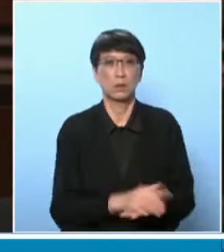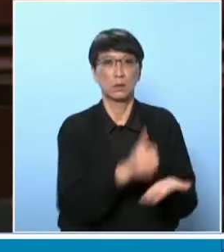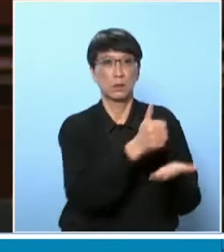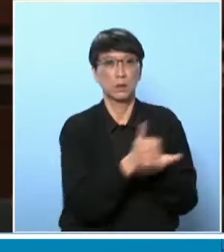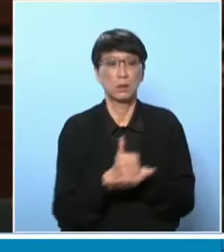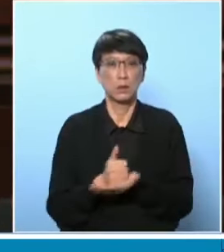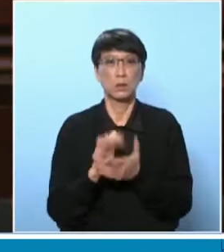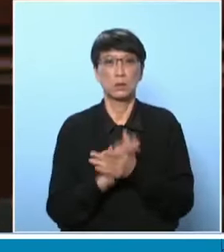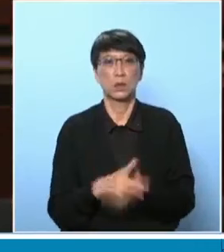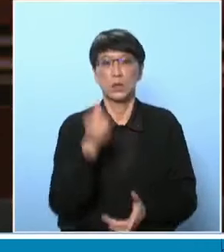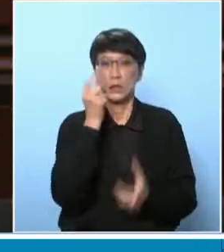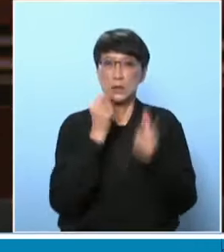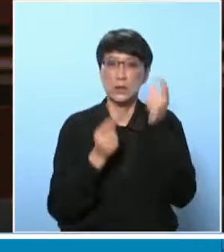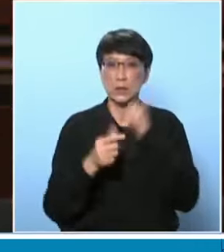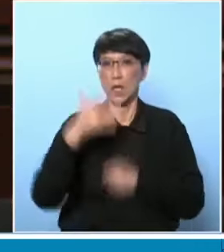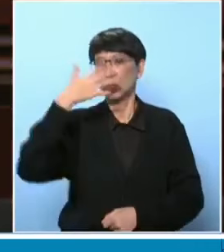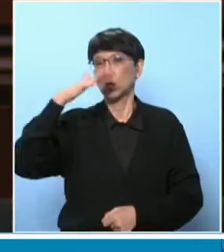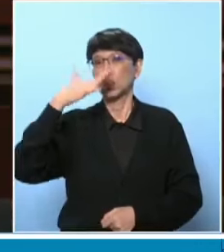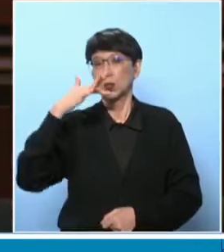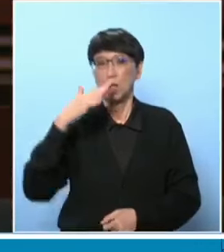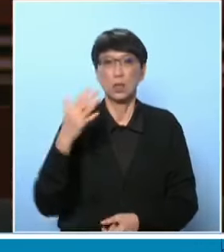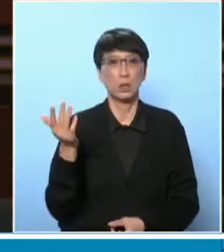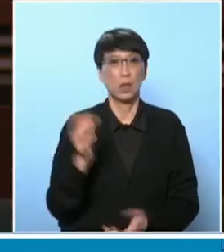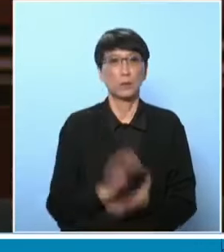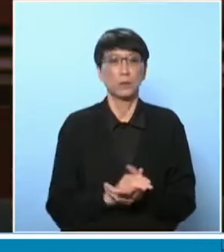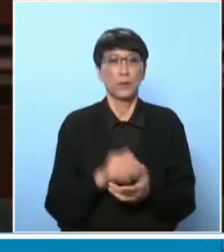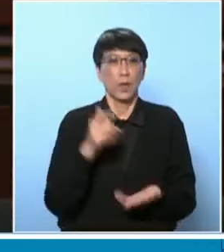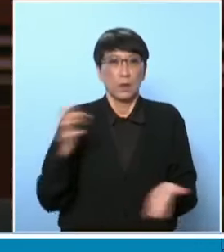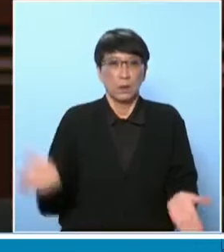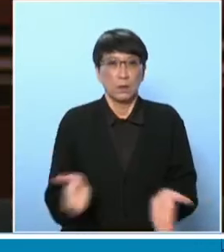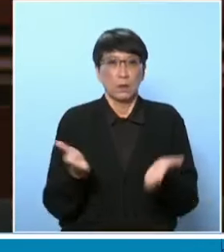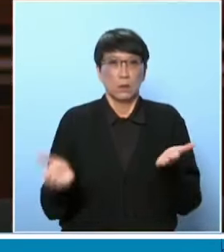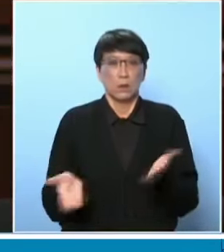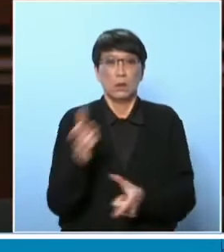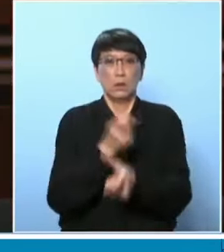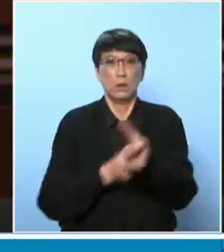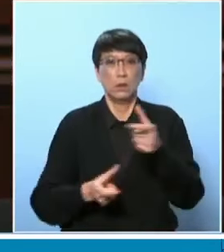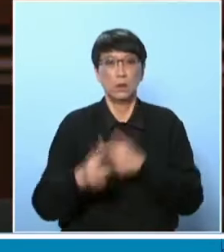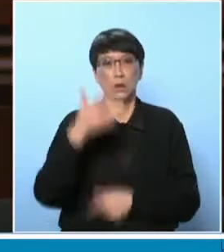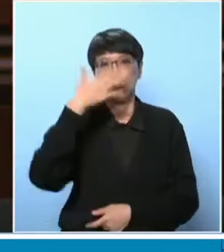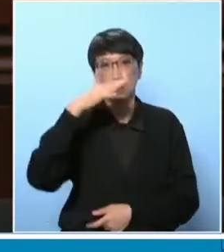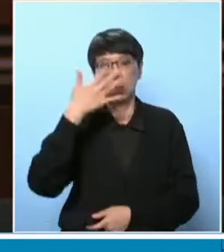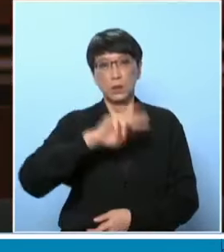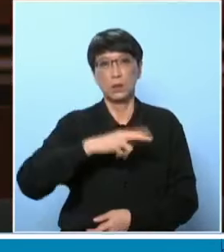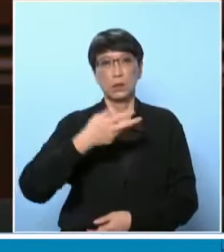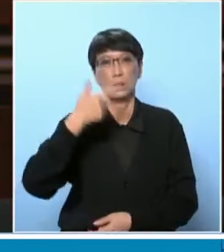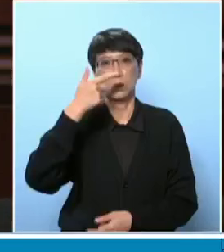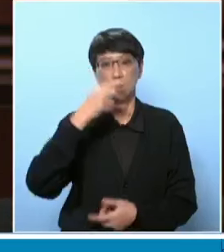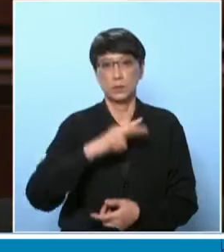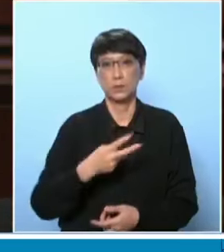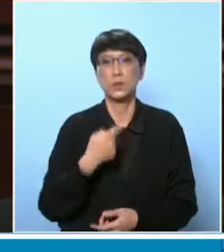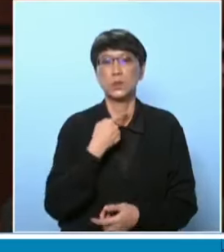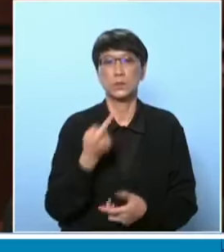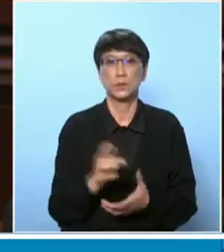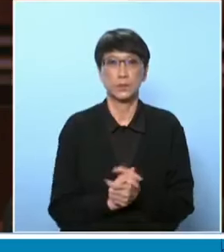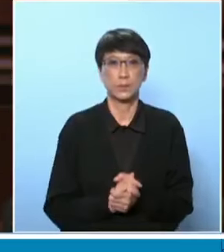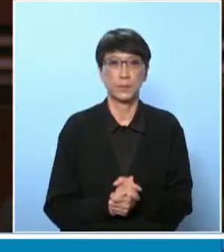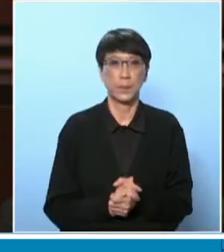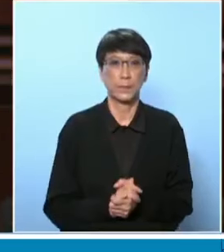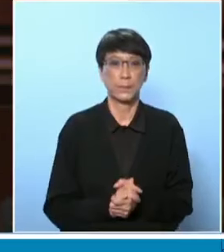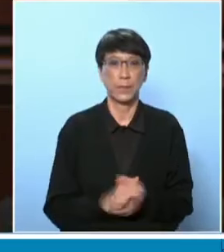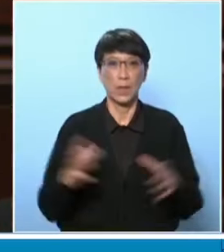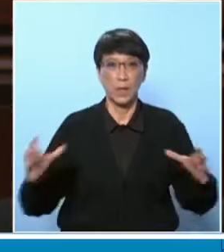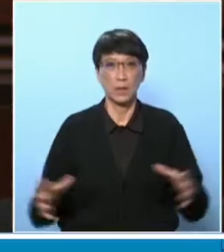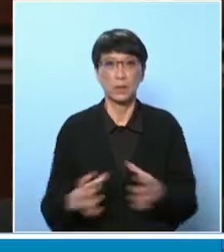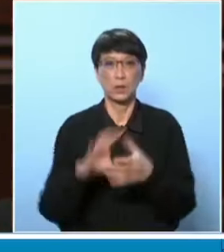旅客提供獨特、新鮮、難忘的旅遊體驗，就要促進商界創新求變。香港要有更多的旅遊和